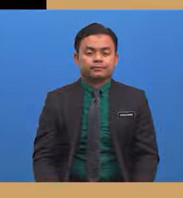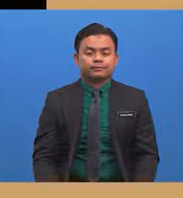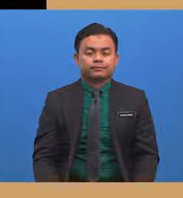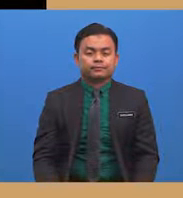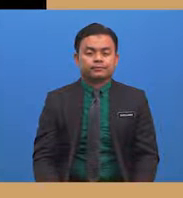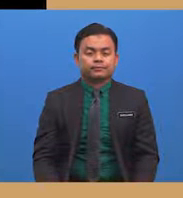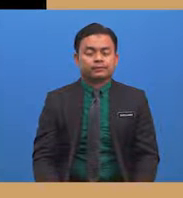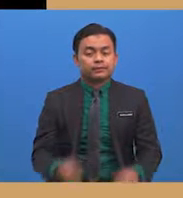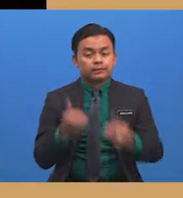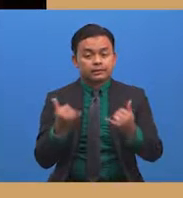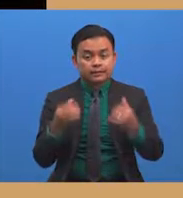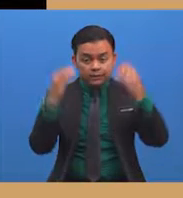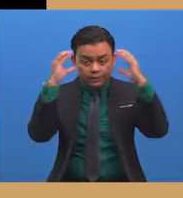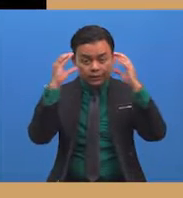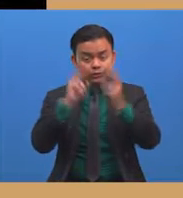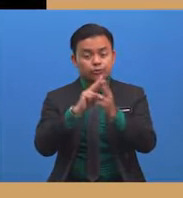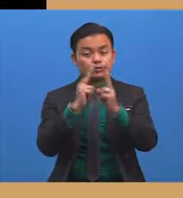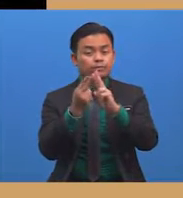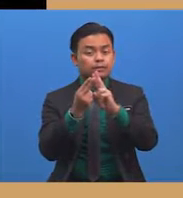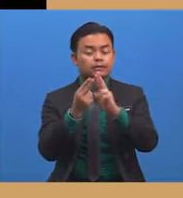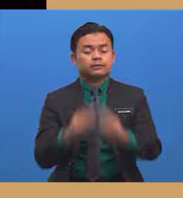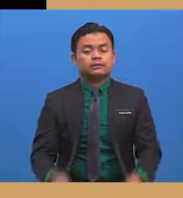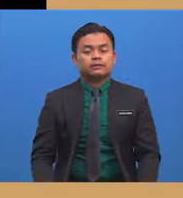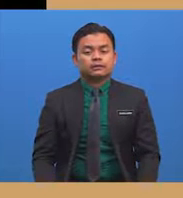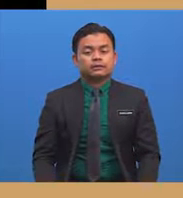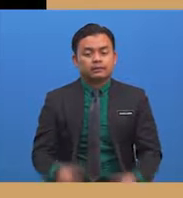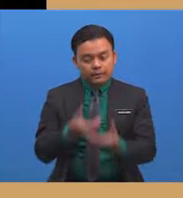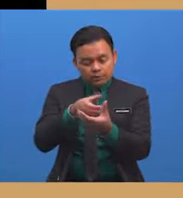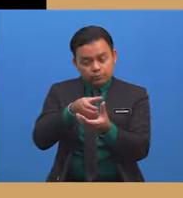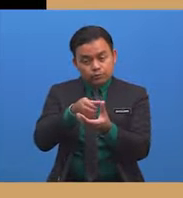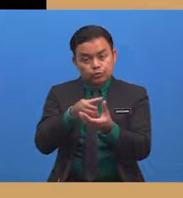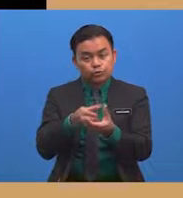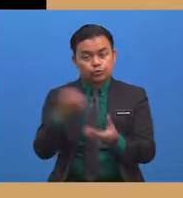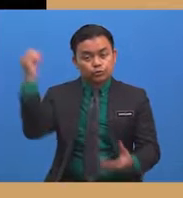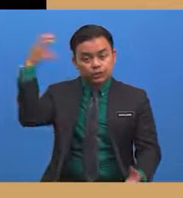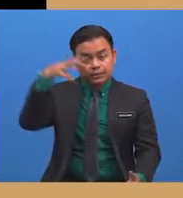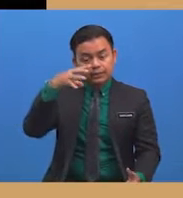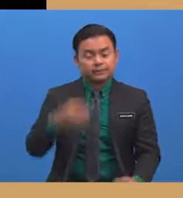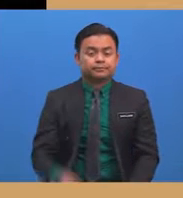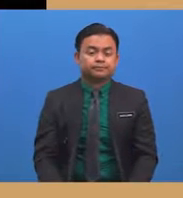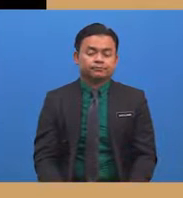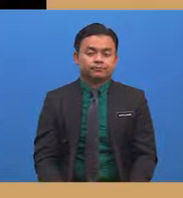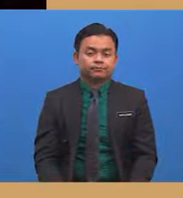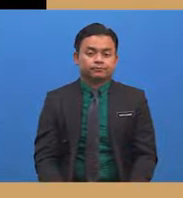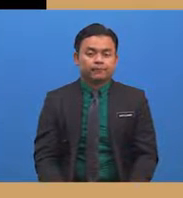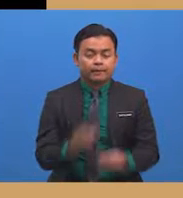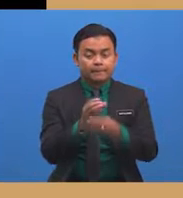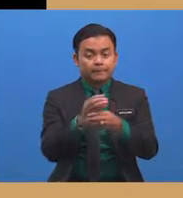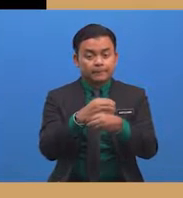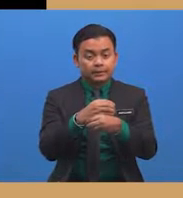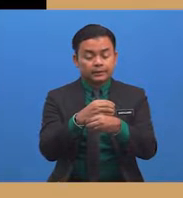bayang-bayang. Sekarang, cikgu ubah-ubahkan kedudukan lampu suluh. Kamu lihat bentuk bayang-bayang di skrin